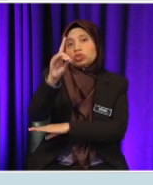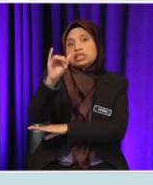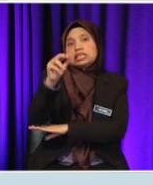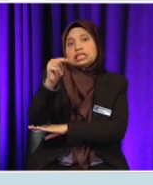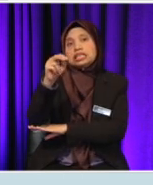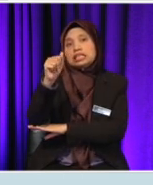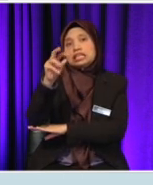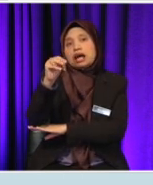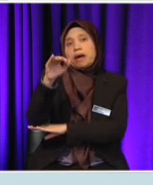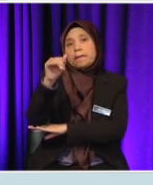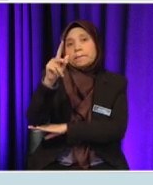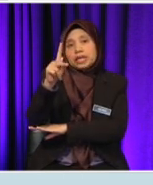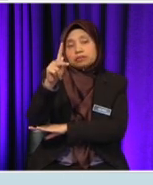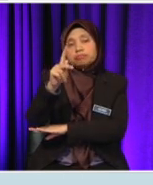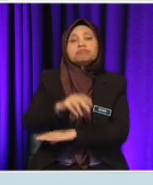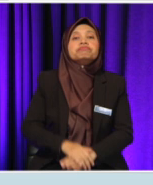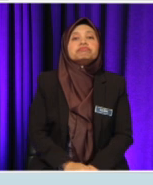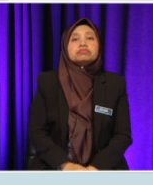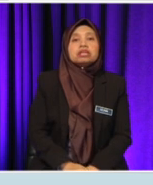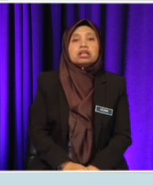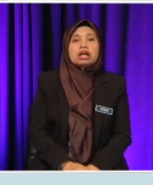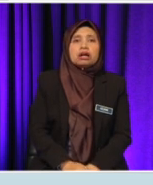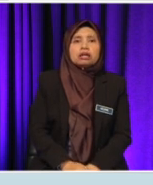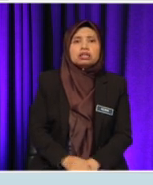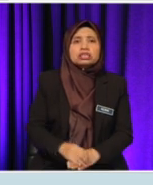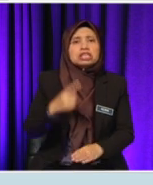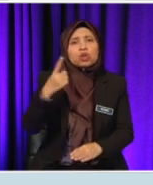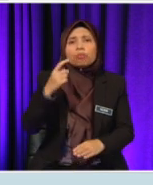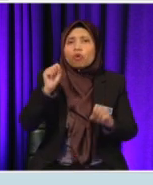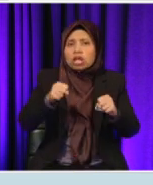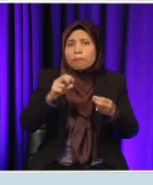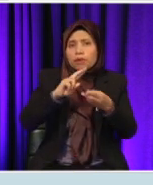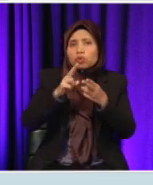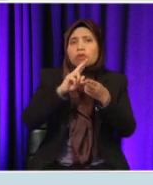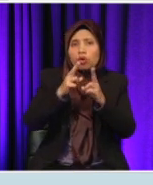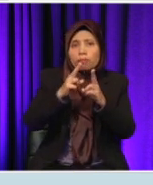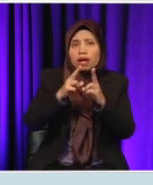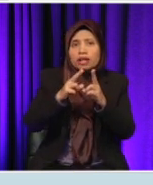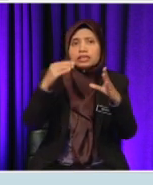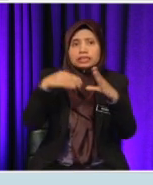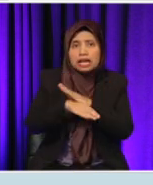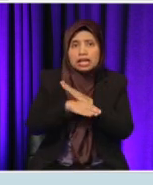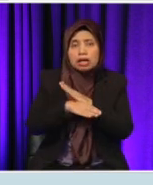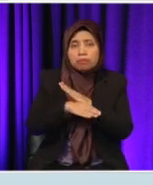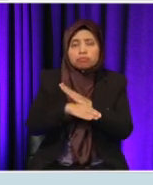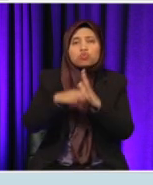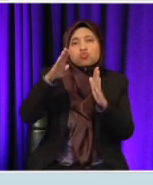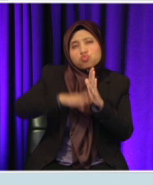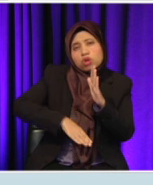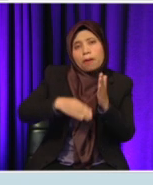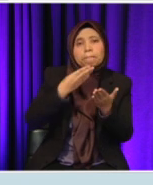watak sinonim dengan watak bulat lebih kurang tingkah lakunya boleh berubah-ubah sama ada dalam situasi yang kurang baik